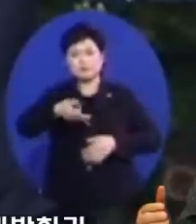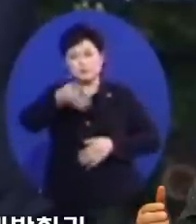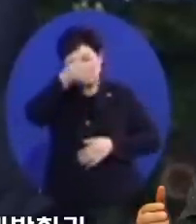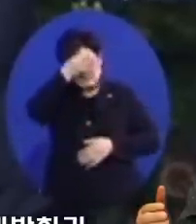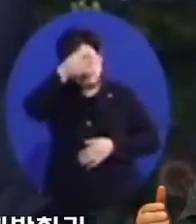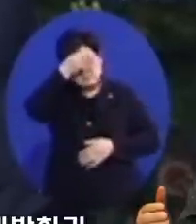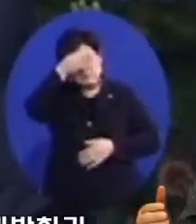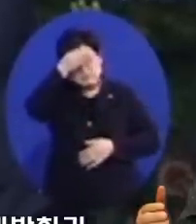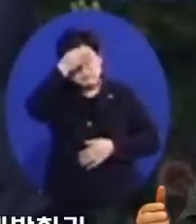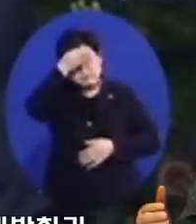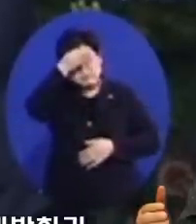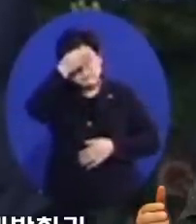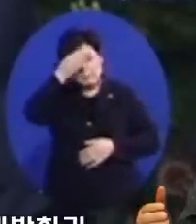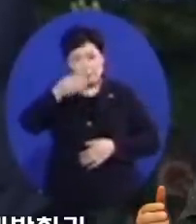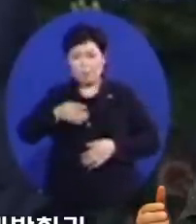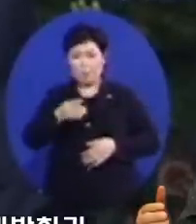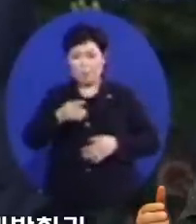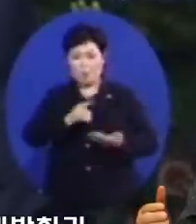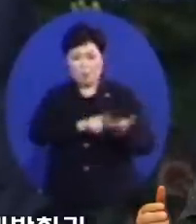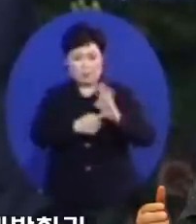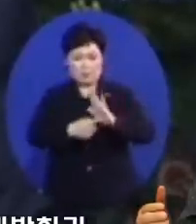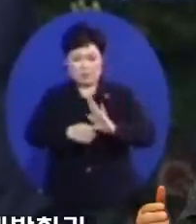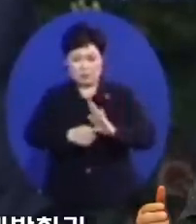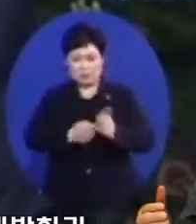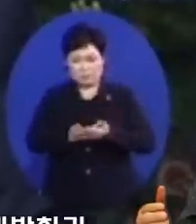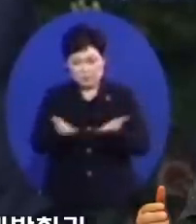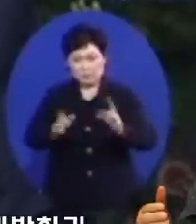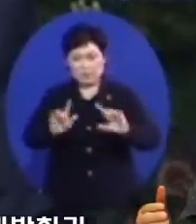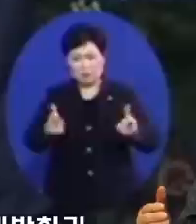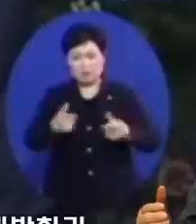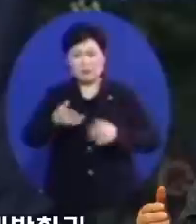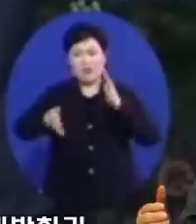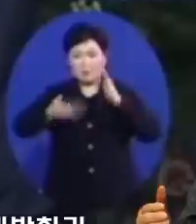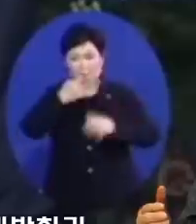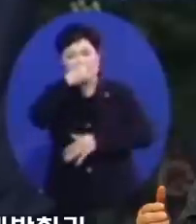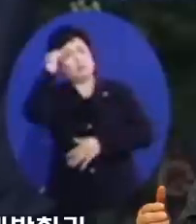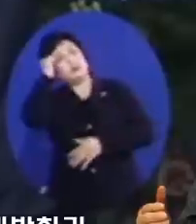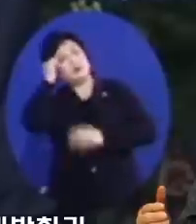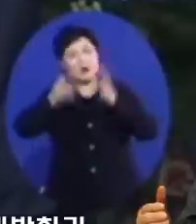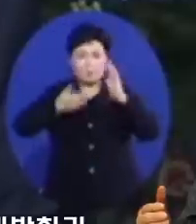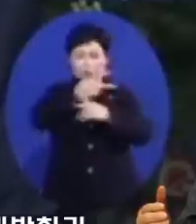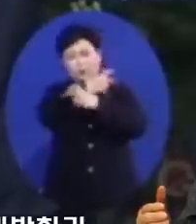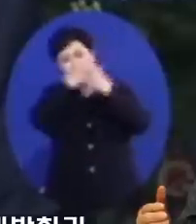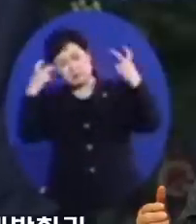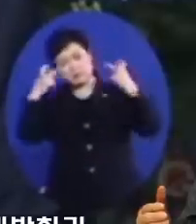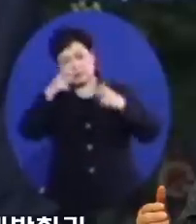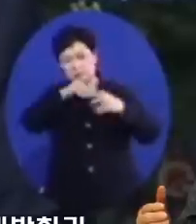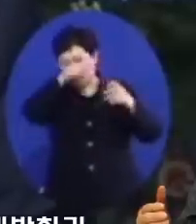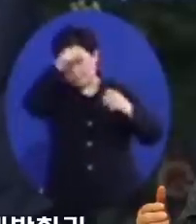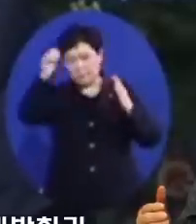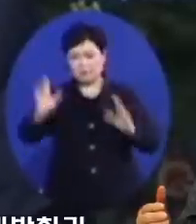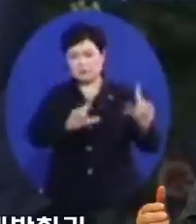재간을 발휘하지 않고 그냥 먹고 자고 먹고 자고 하다가 일생을 보낸 사람을 말하는 것입니다.